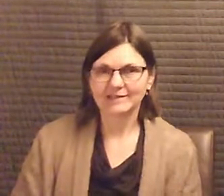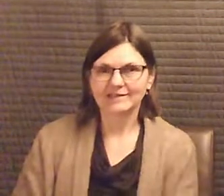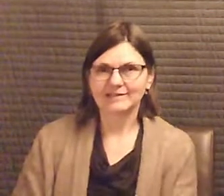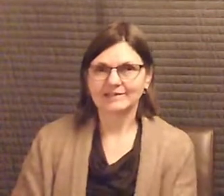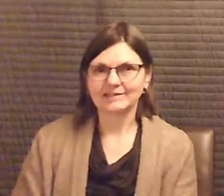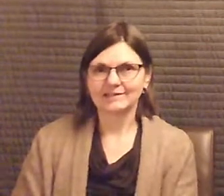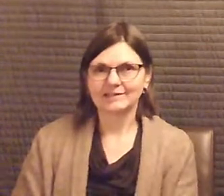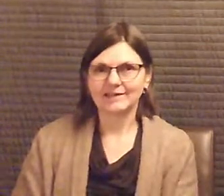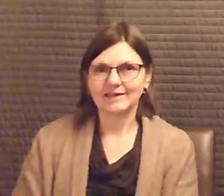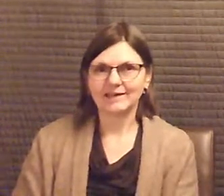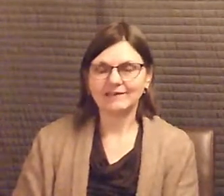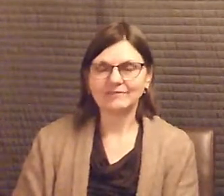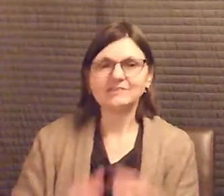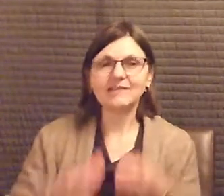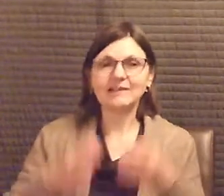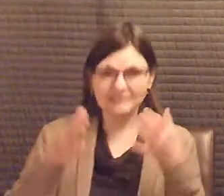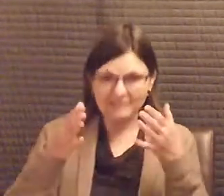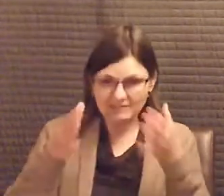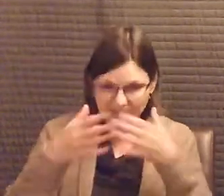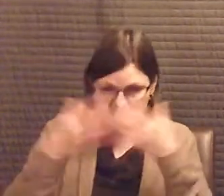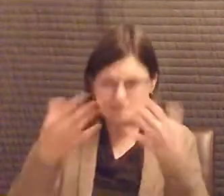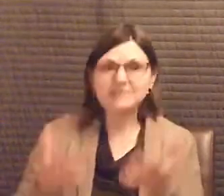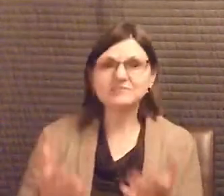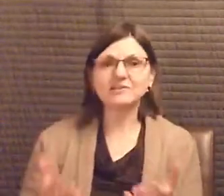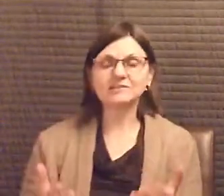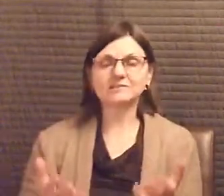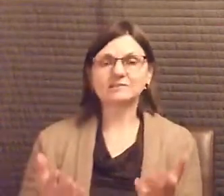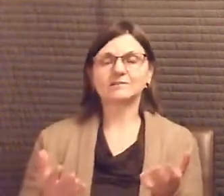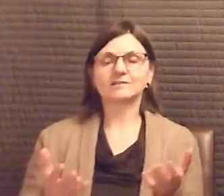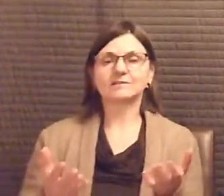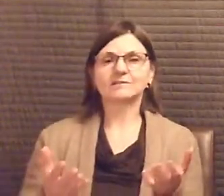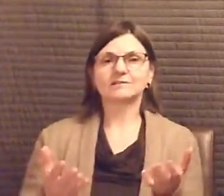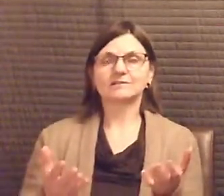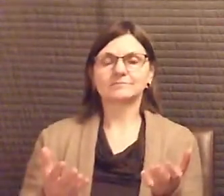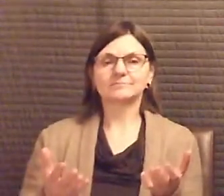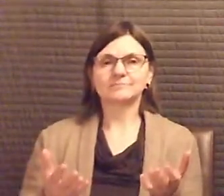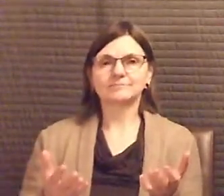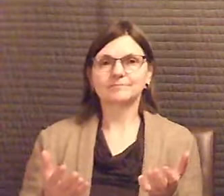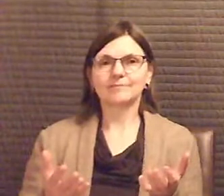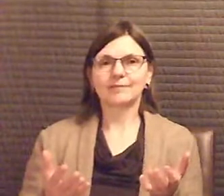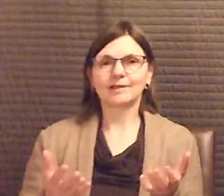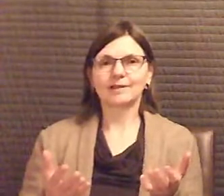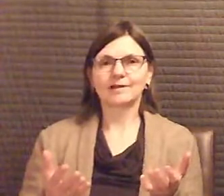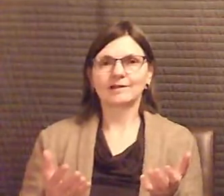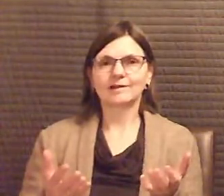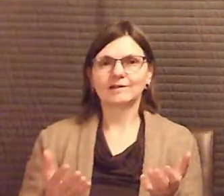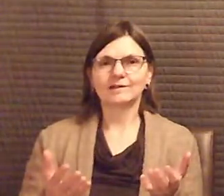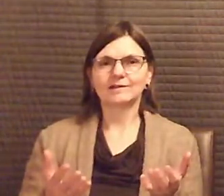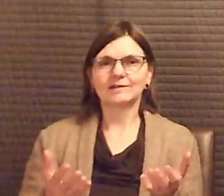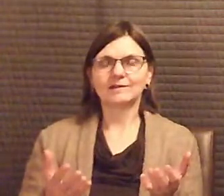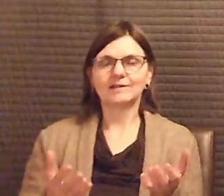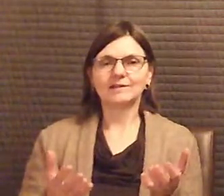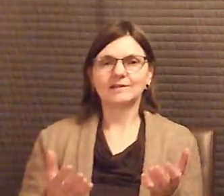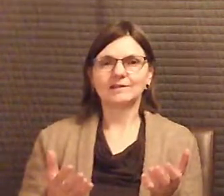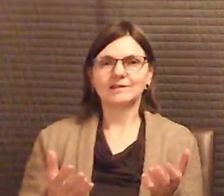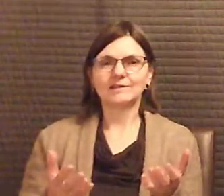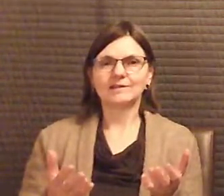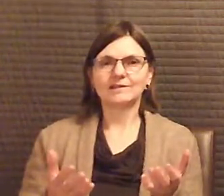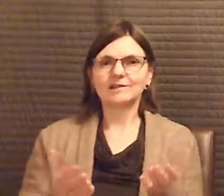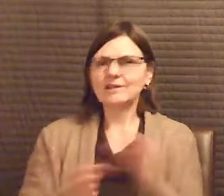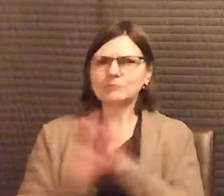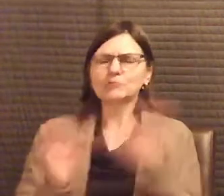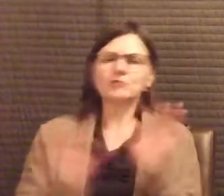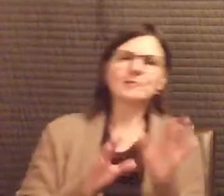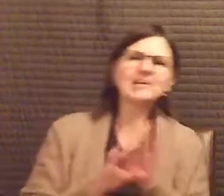to see what is in mijn hij was in staat te zien wat er in de mens van had lang niet normaal wat logisch is maar